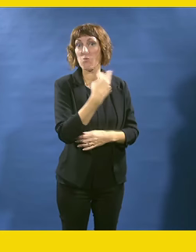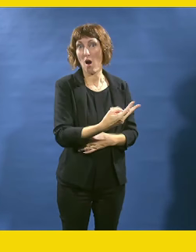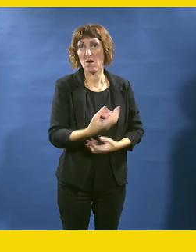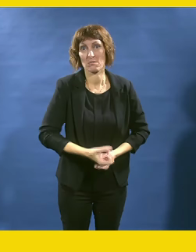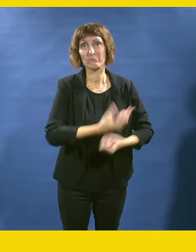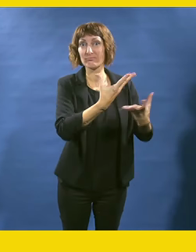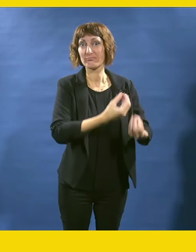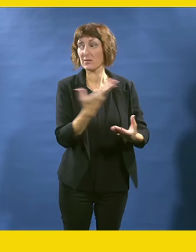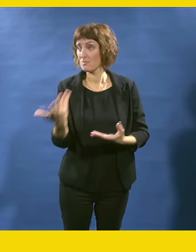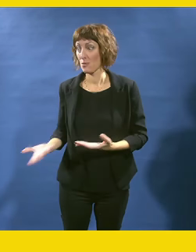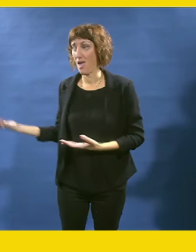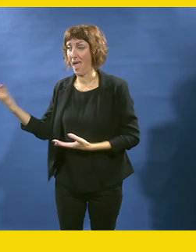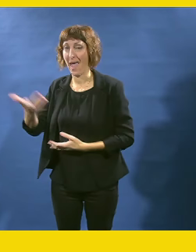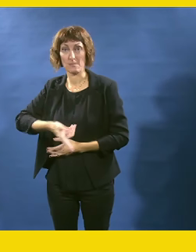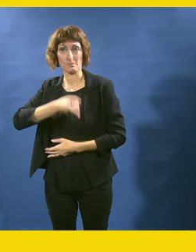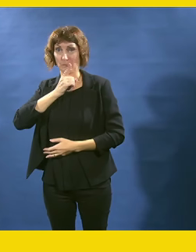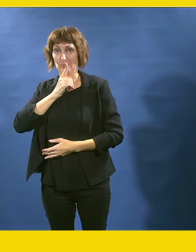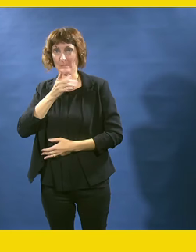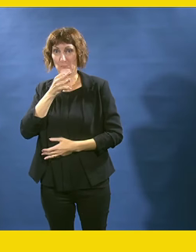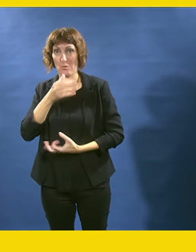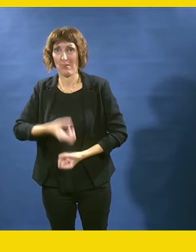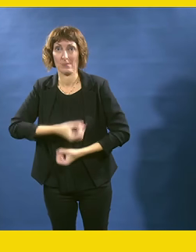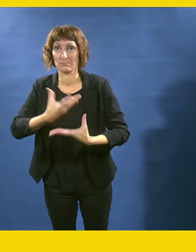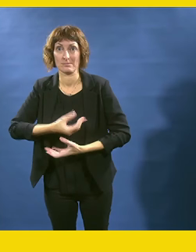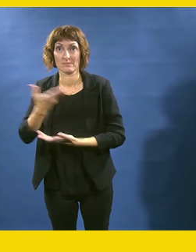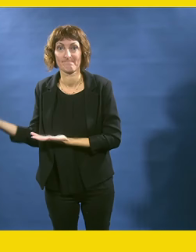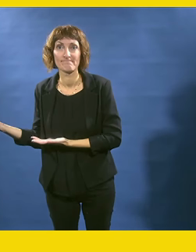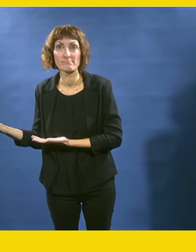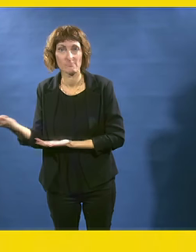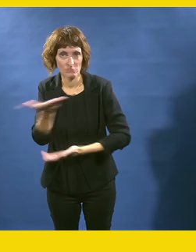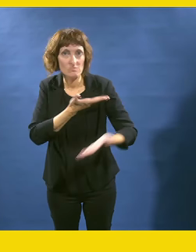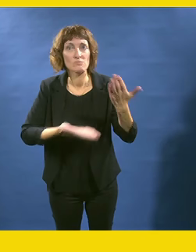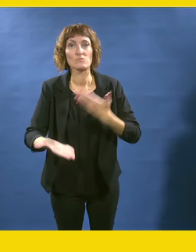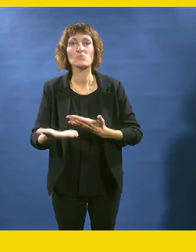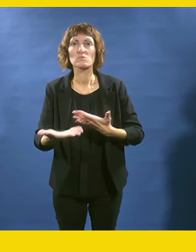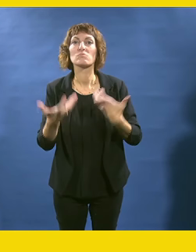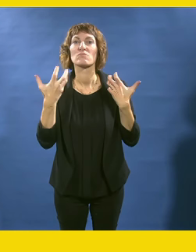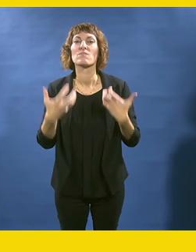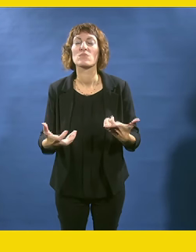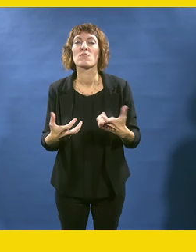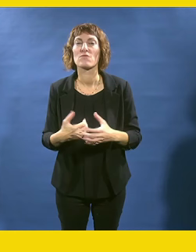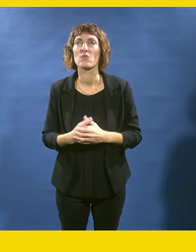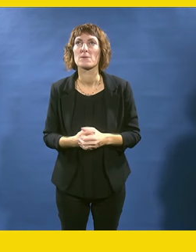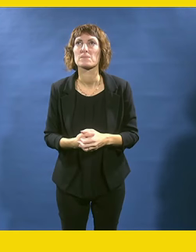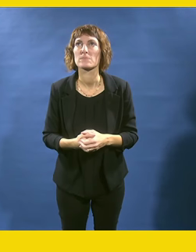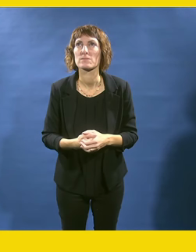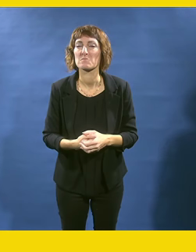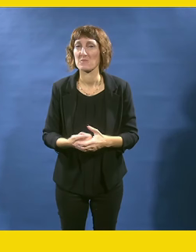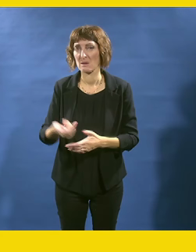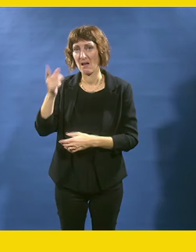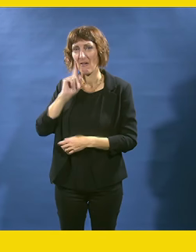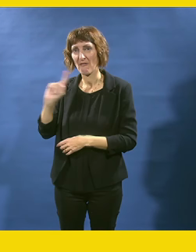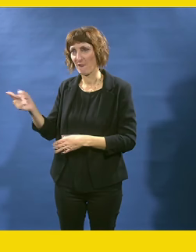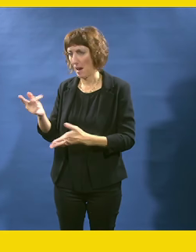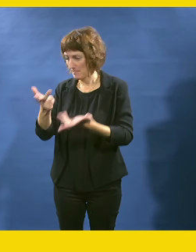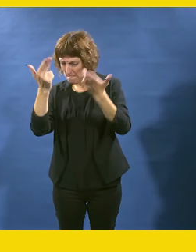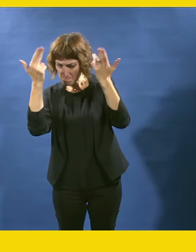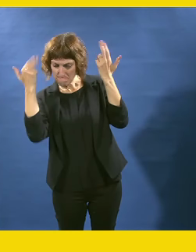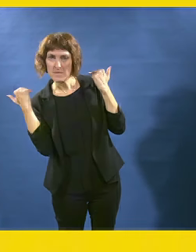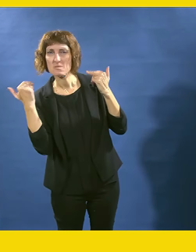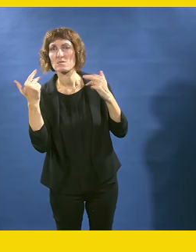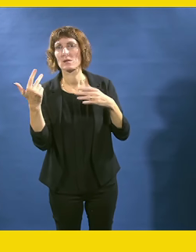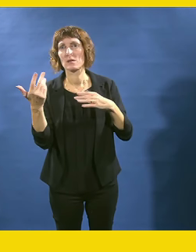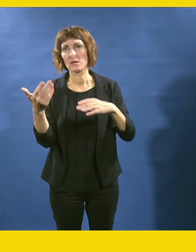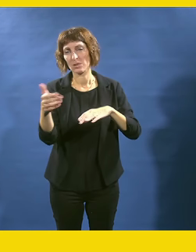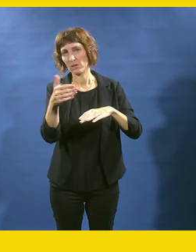derer Frauen sind, die unter der Herrschaft autoritäre, diktatorische und faschistische Regime stehen und leiden